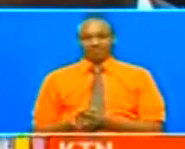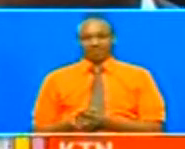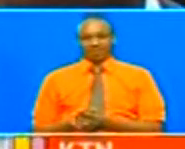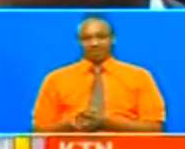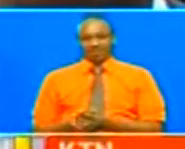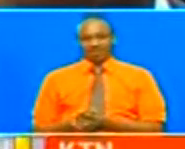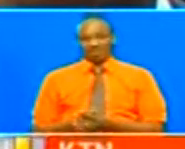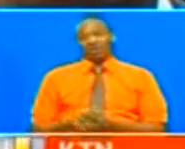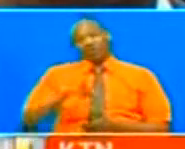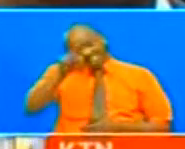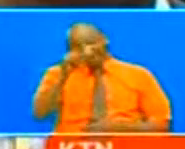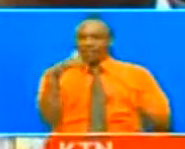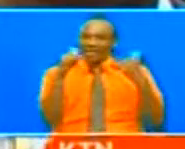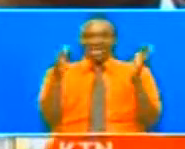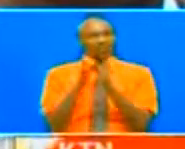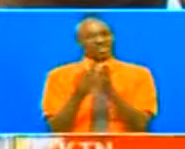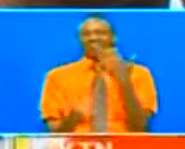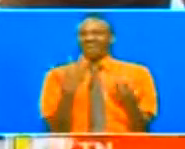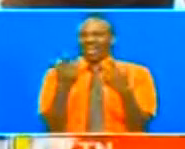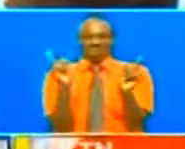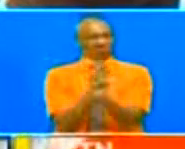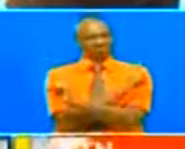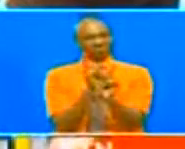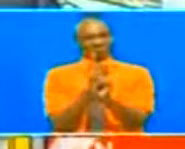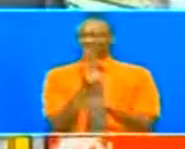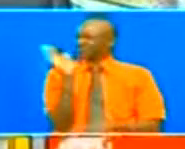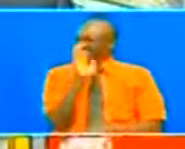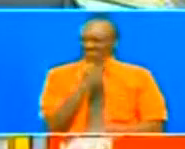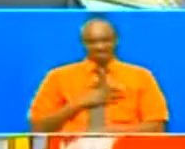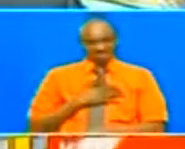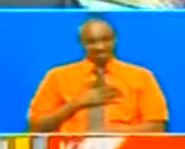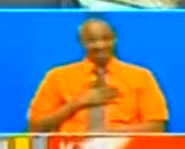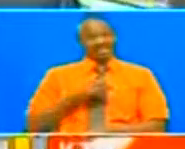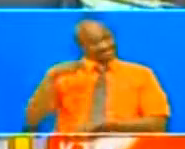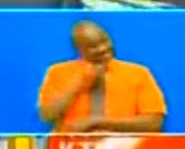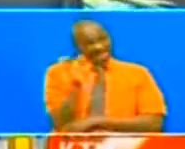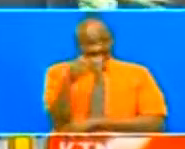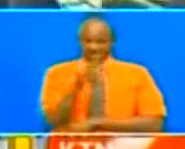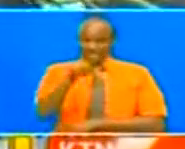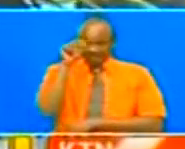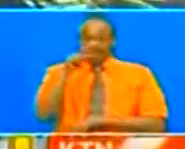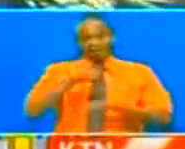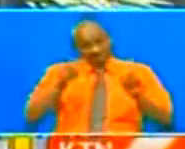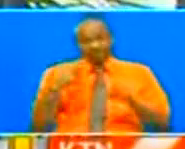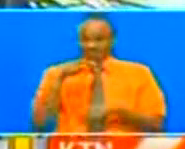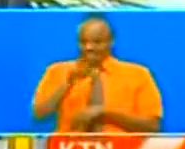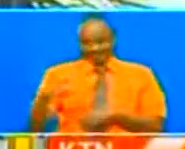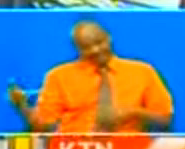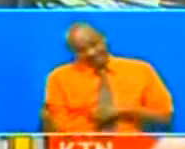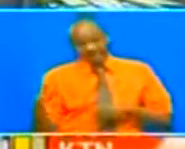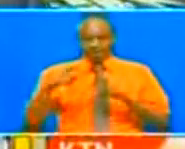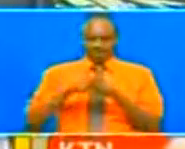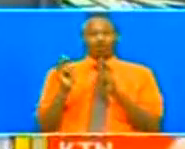Don't play with fire. Don't. Snakes bite, but they bite at the legs under